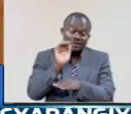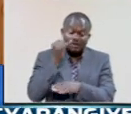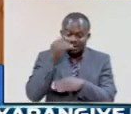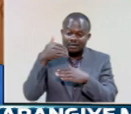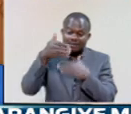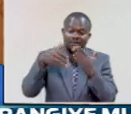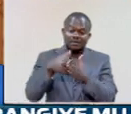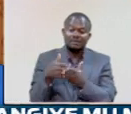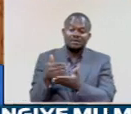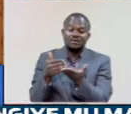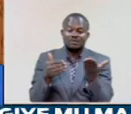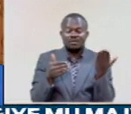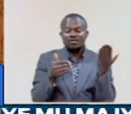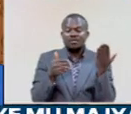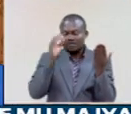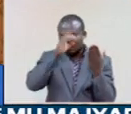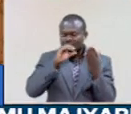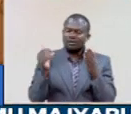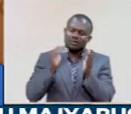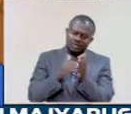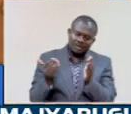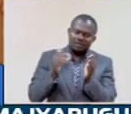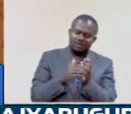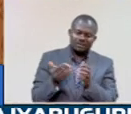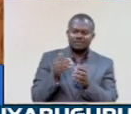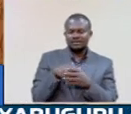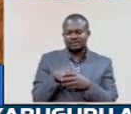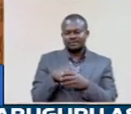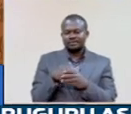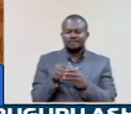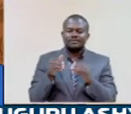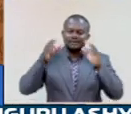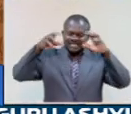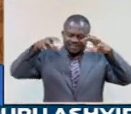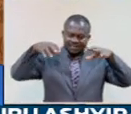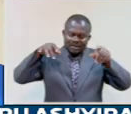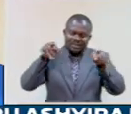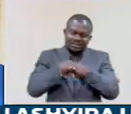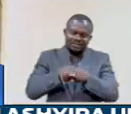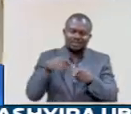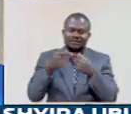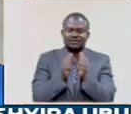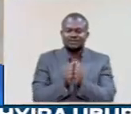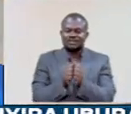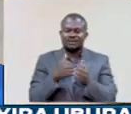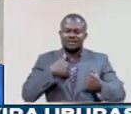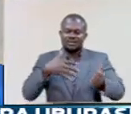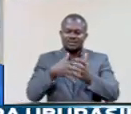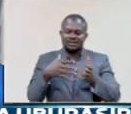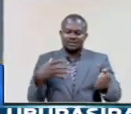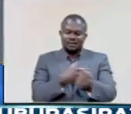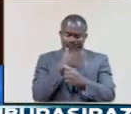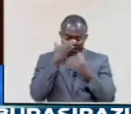ibizi by'ibisitwe mu nzu ujya kumena hanze yongera ugaruka uvoma imvura niko ikuri ku mugongo hejuru abafite intege ubu babyukira mu